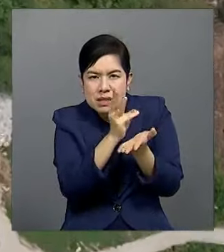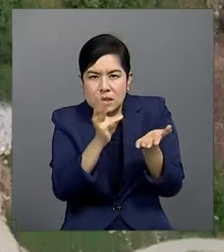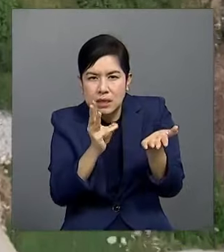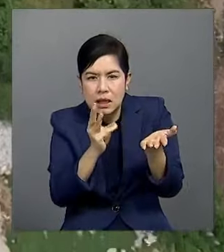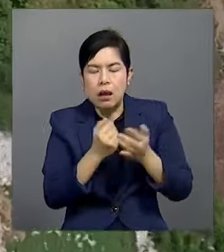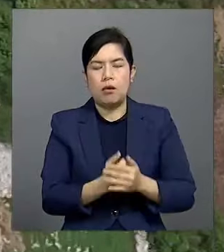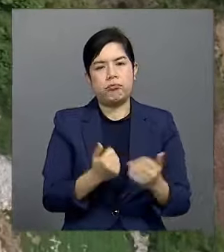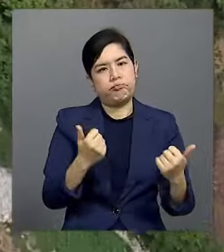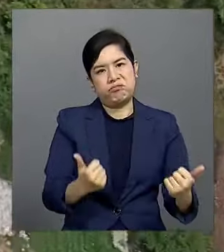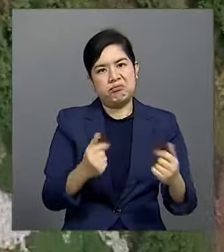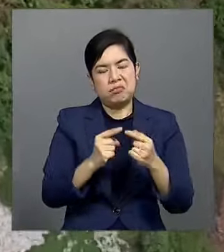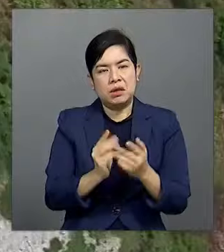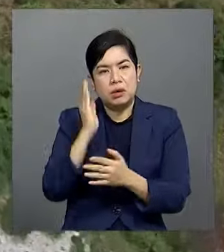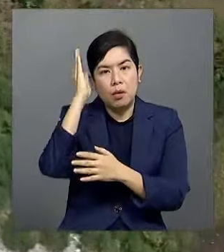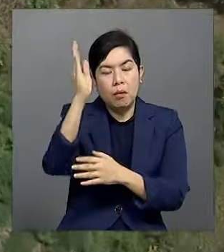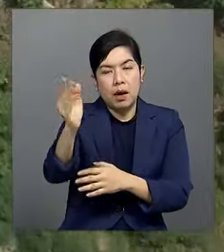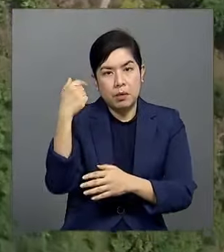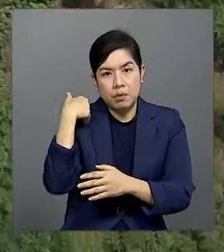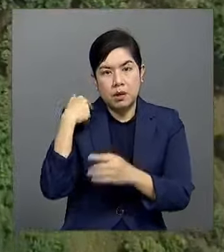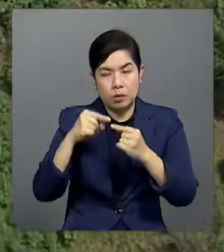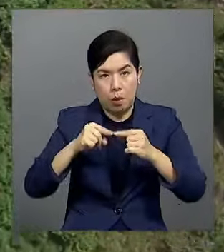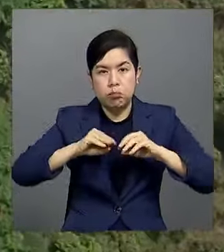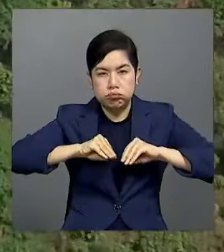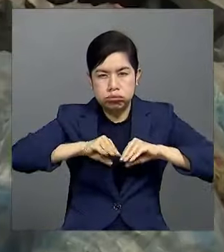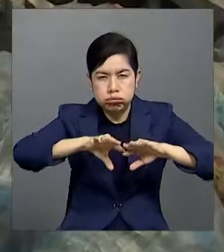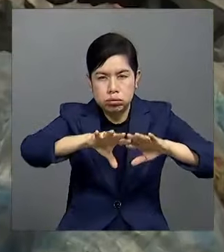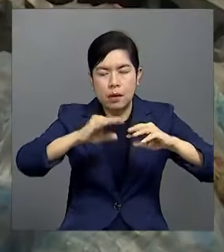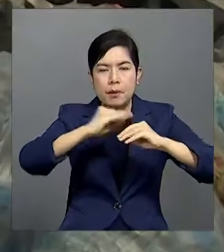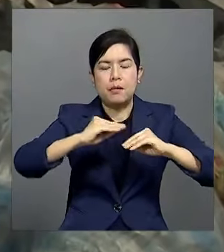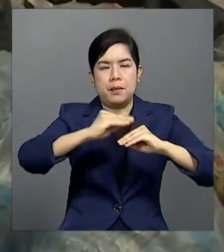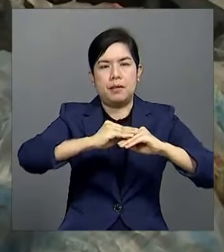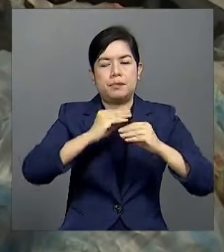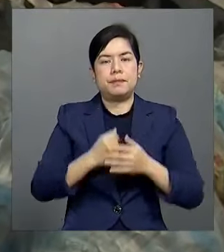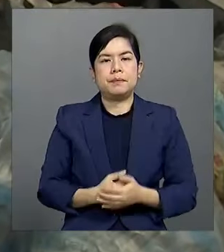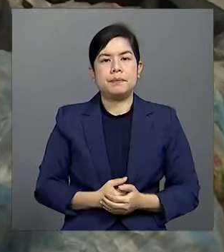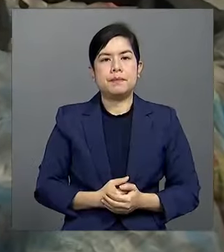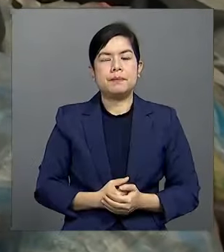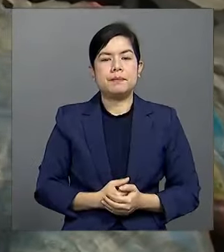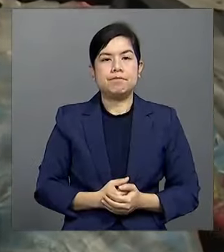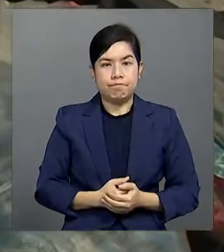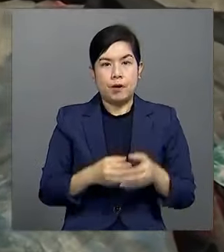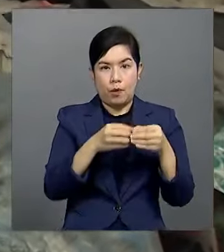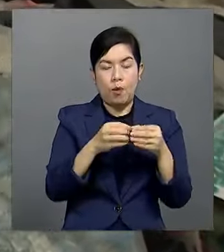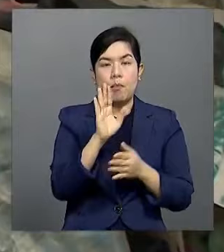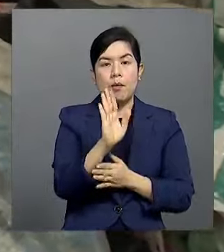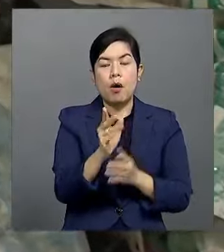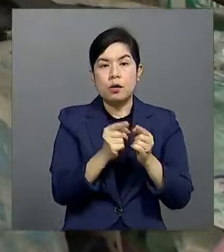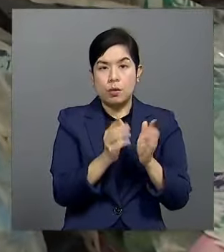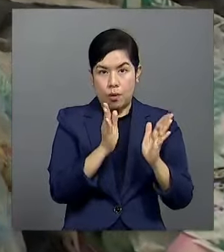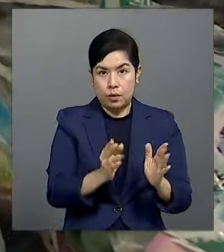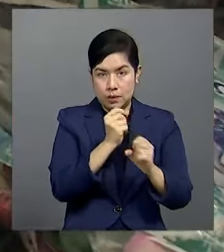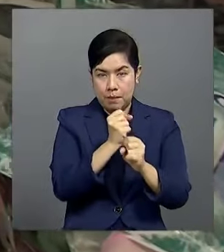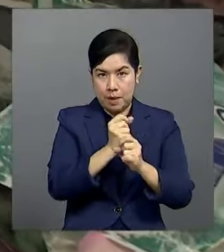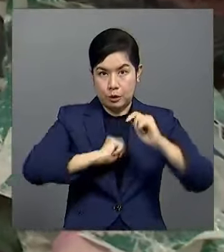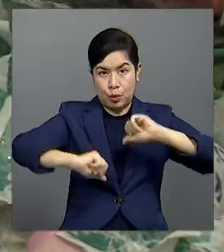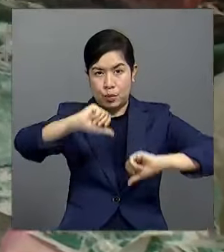มันเข้ามาในรุ่นเราแล้วล่ะมันก็จะปนเปื้อนซึ่งนักวิทยาศาสตร์ยังไปไม่ถึงว่ามันก่อให้เกิดโรคภัยไข้เ